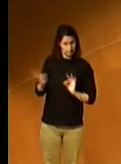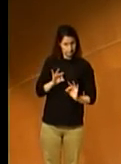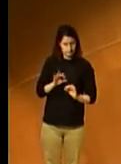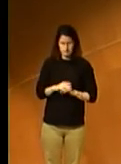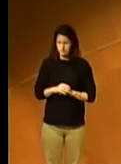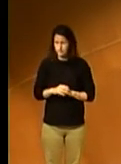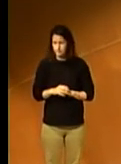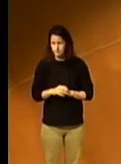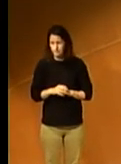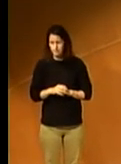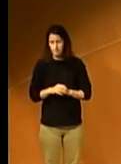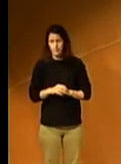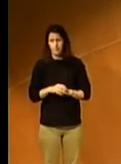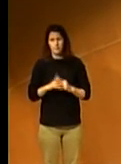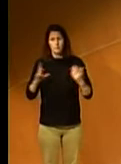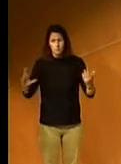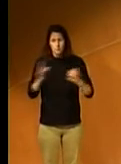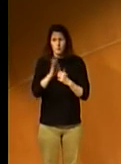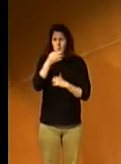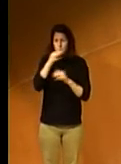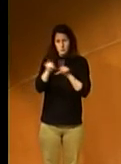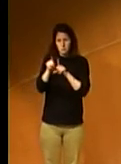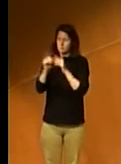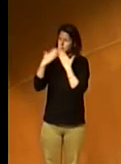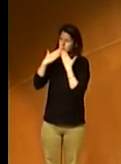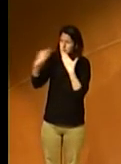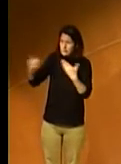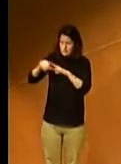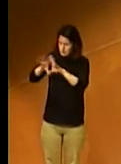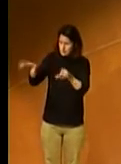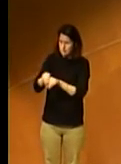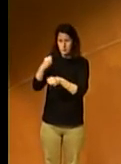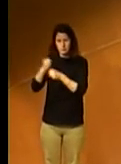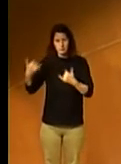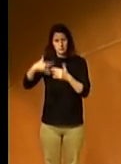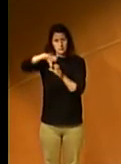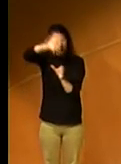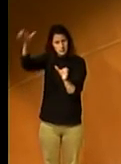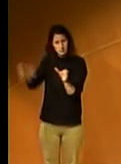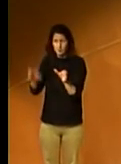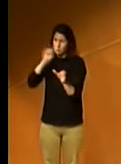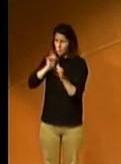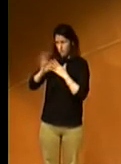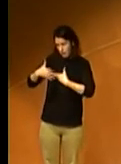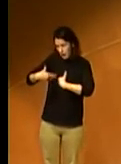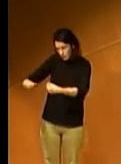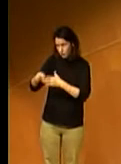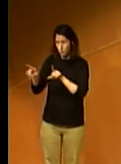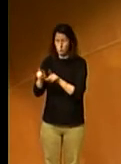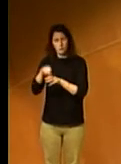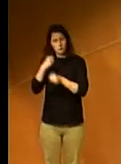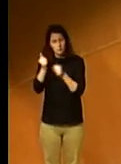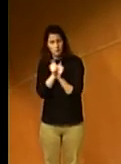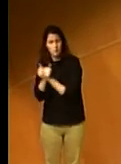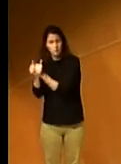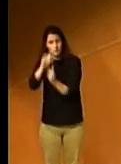Nous remercions vivement l'équipe de la médiathèque de nous accueillir et d'avoir travaillé avec nous pour